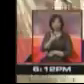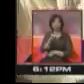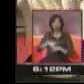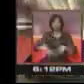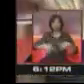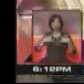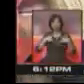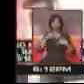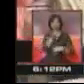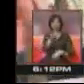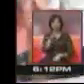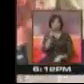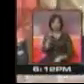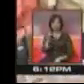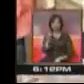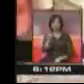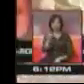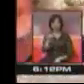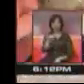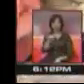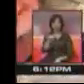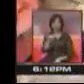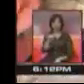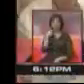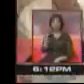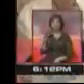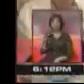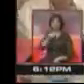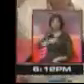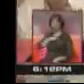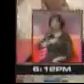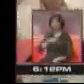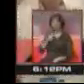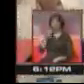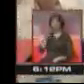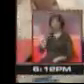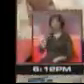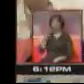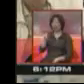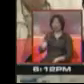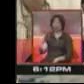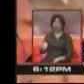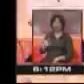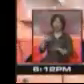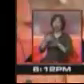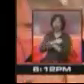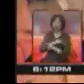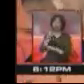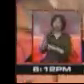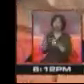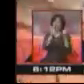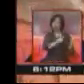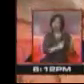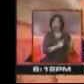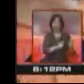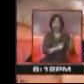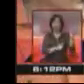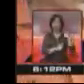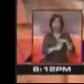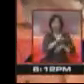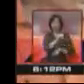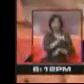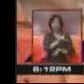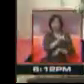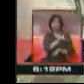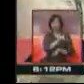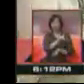Zubiri, di pinalampas ang pagkakataon para mag-sorry kay ERAP. Bago mag-over the backcode, miyembro si Zubiri ng partidong lakas ni dating Pangulong